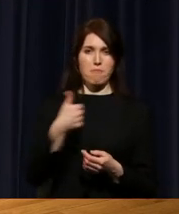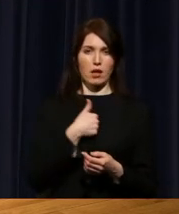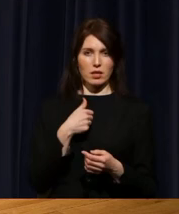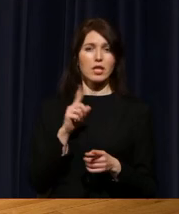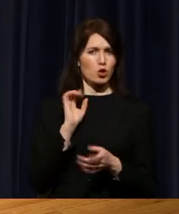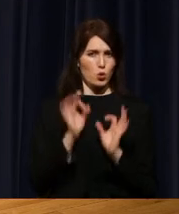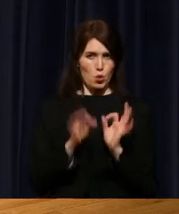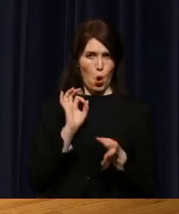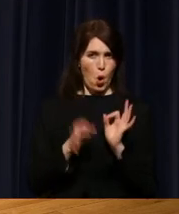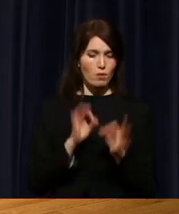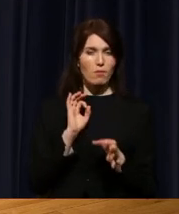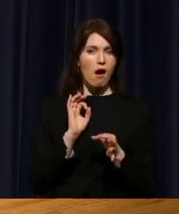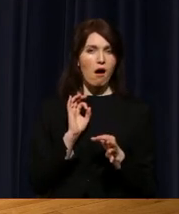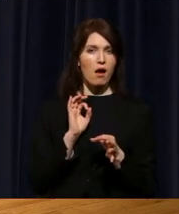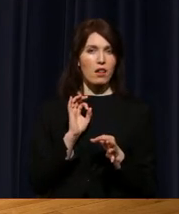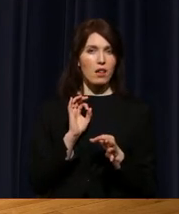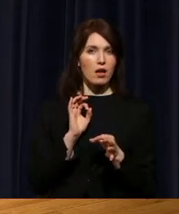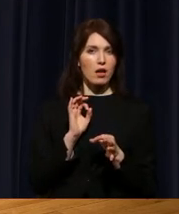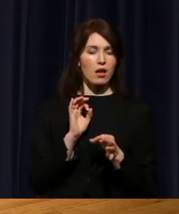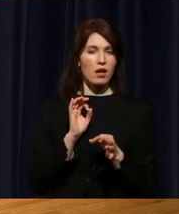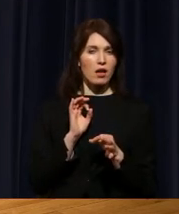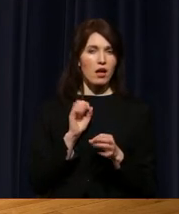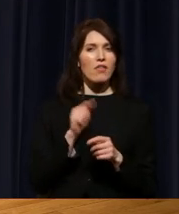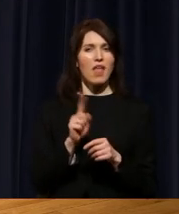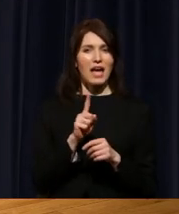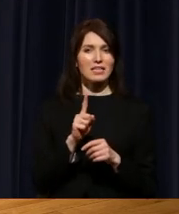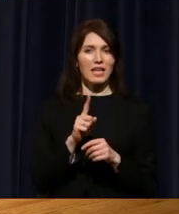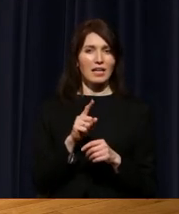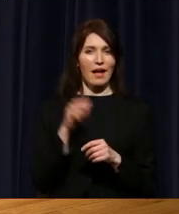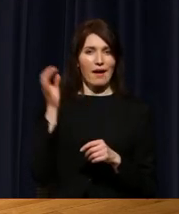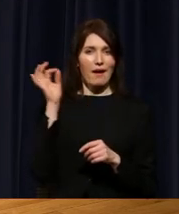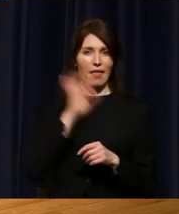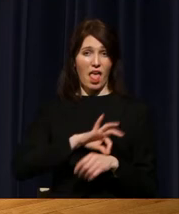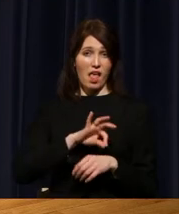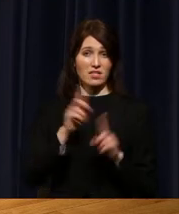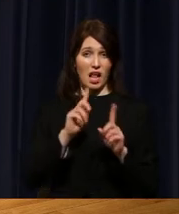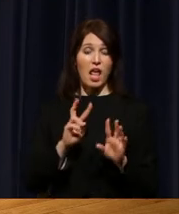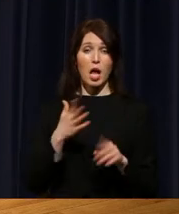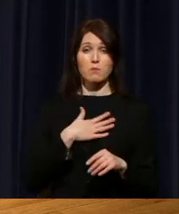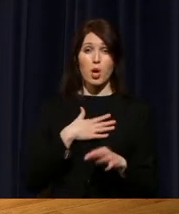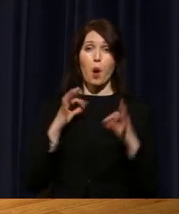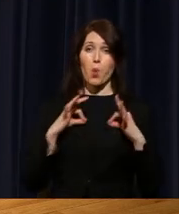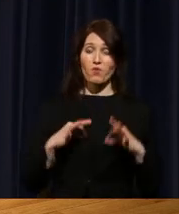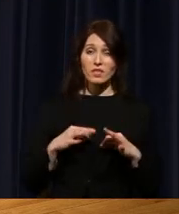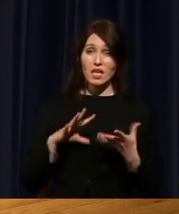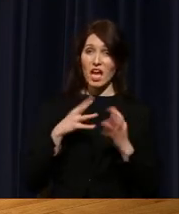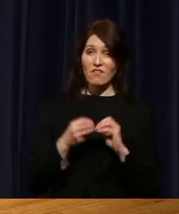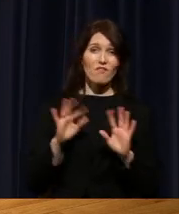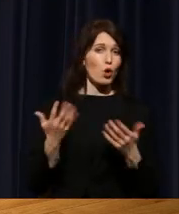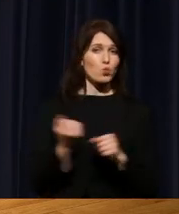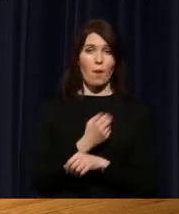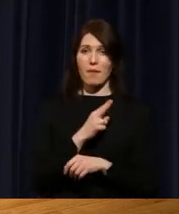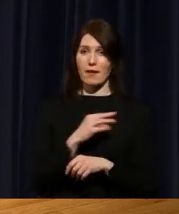ir normāls, tā kā, tā ir tāda jēdzīga lieta, kas manā profesijas izvēlē ir ņemama vērā vai tomēr